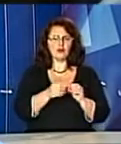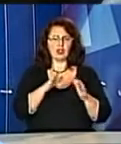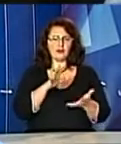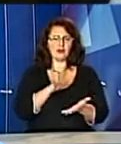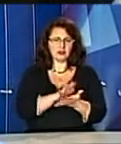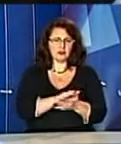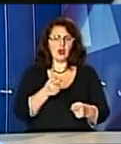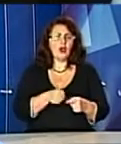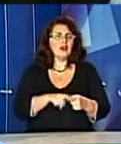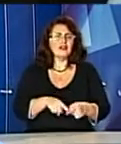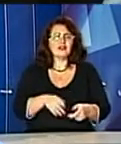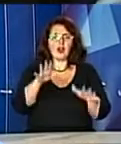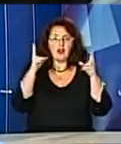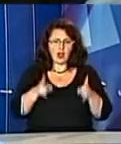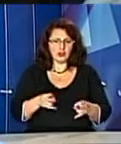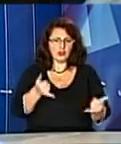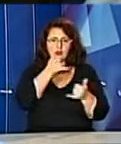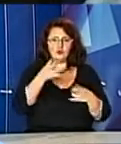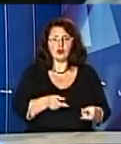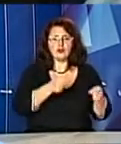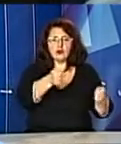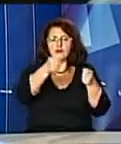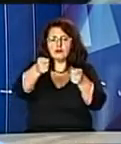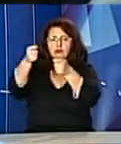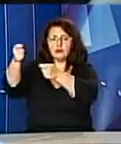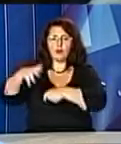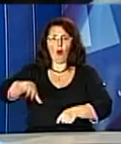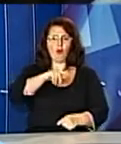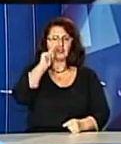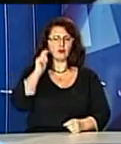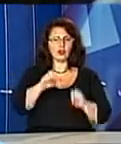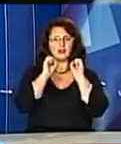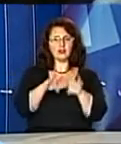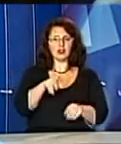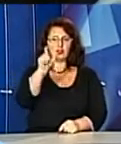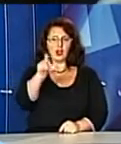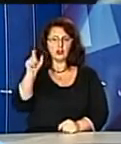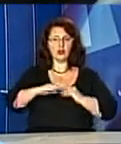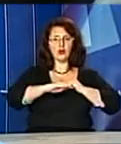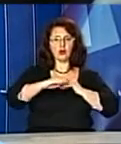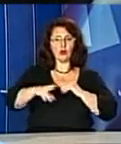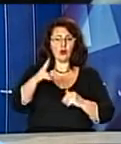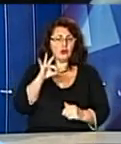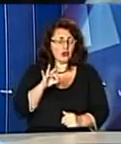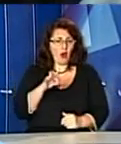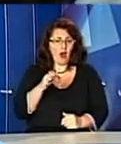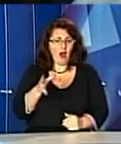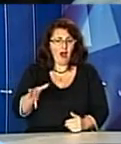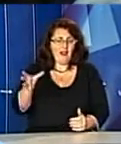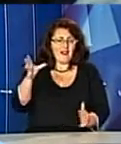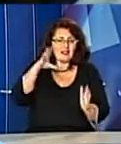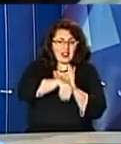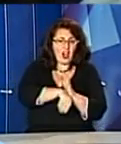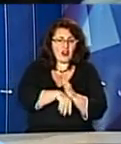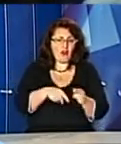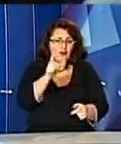розуміємо, що це катастрофа і не можна возити його десь по Україні, кидати людям в поля. Але за рахунок мешканців одного